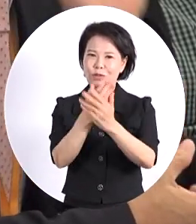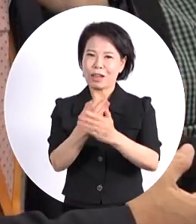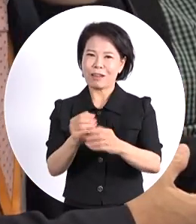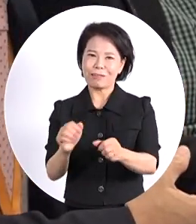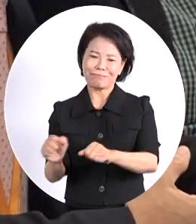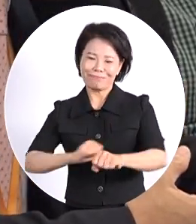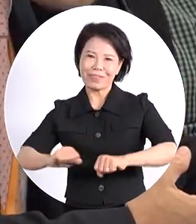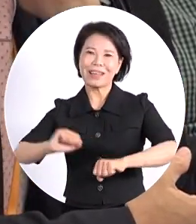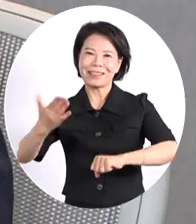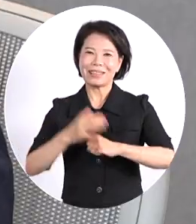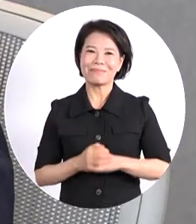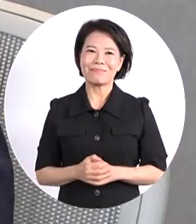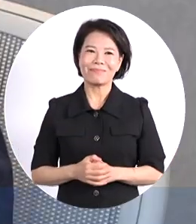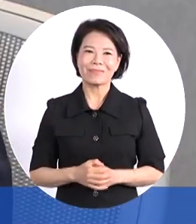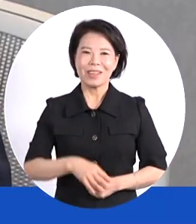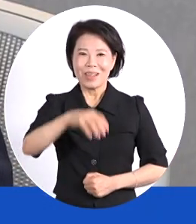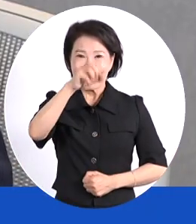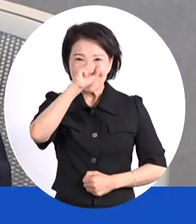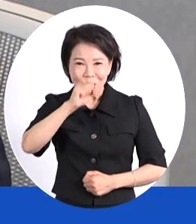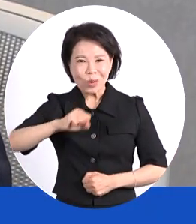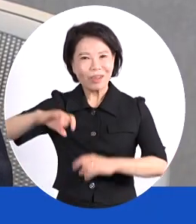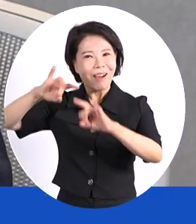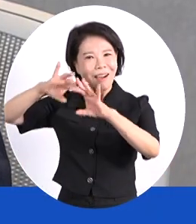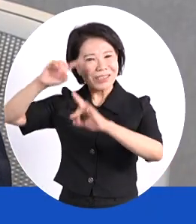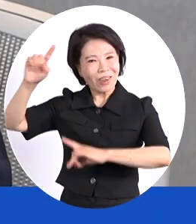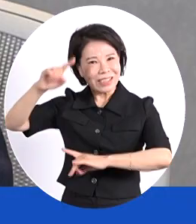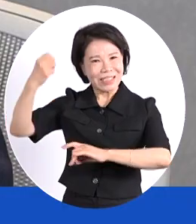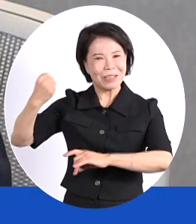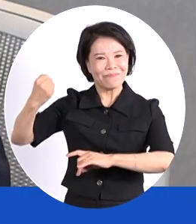높여나갈 계획입니다. 좋은 전기를